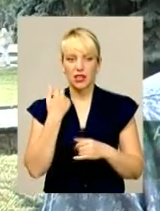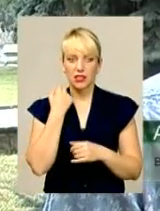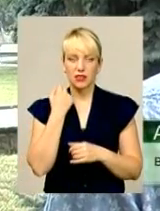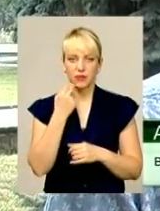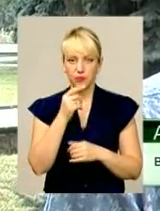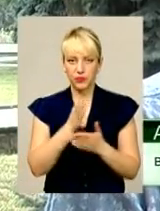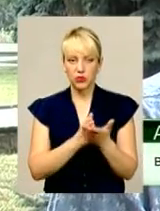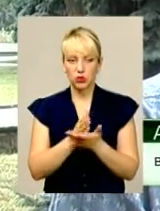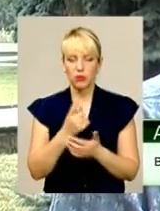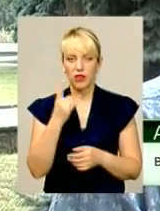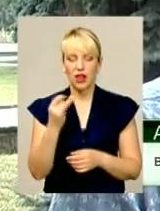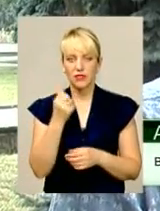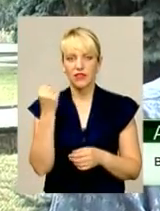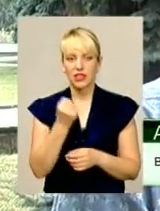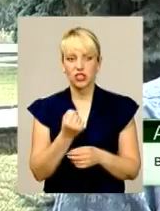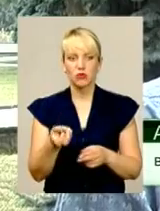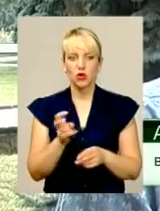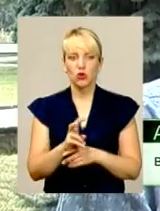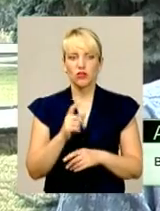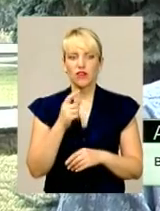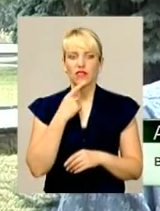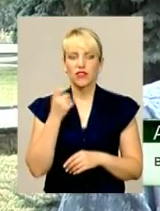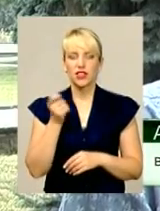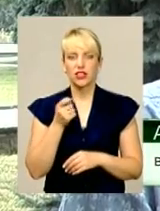тиждень, зараз в неділю, об 11-й годині.